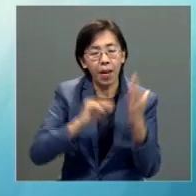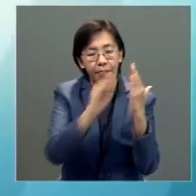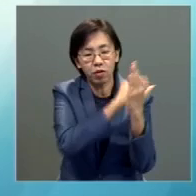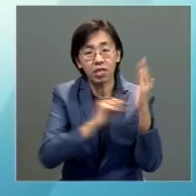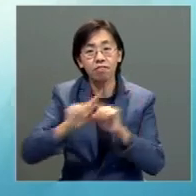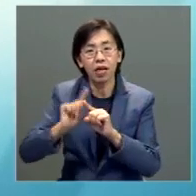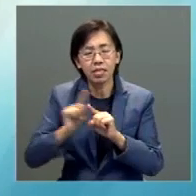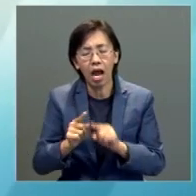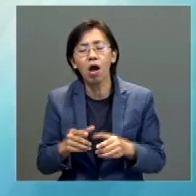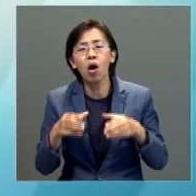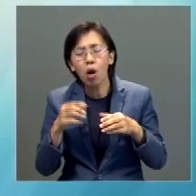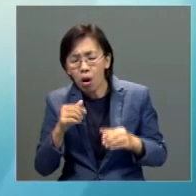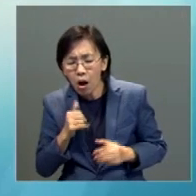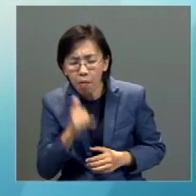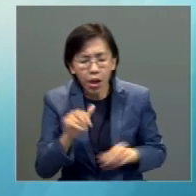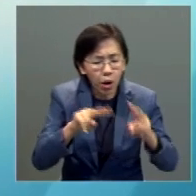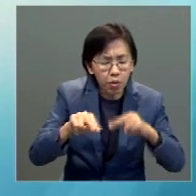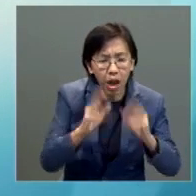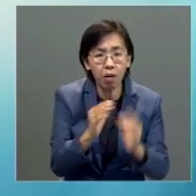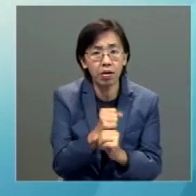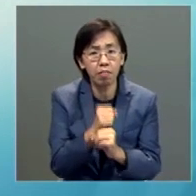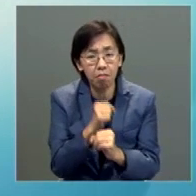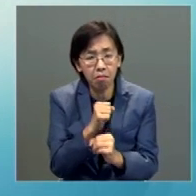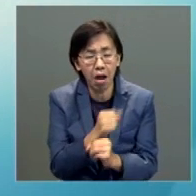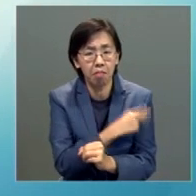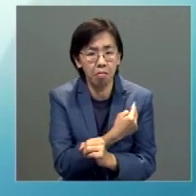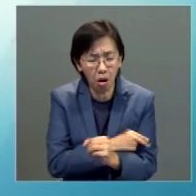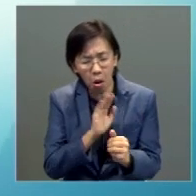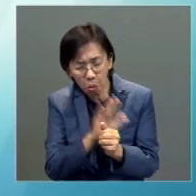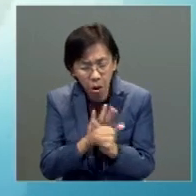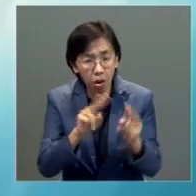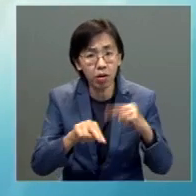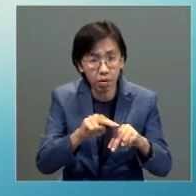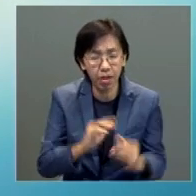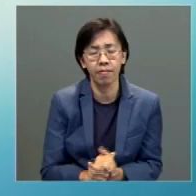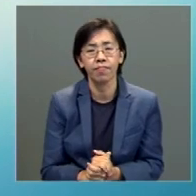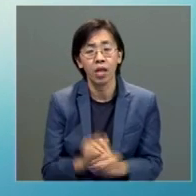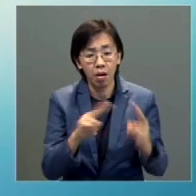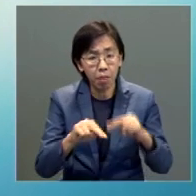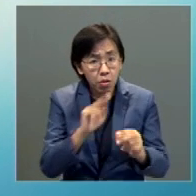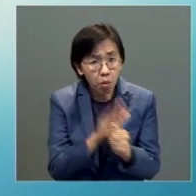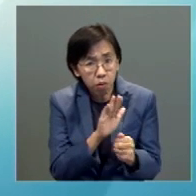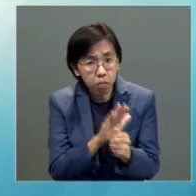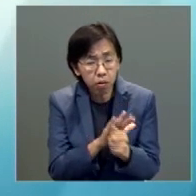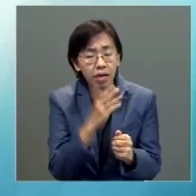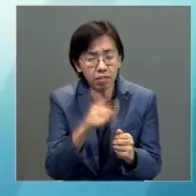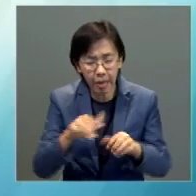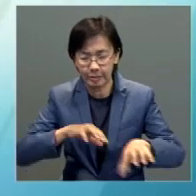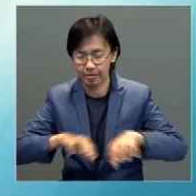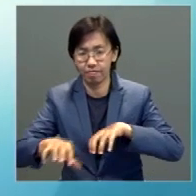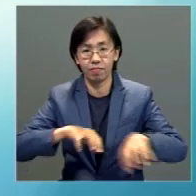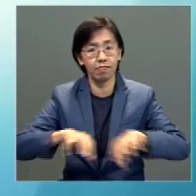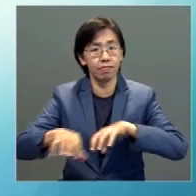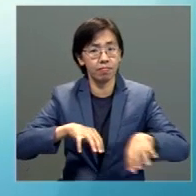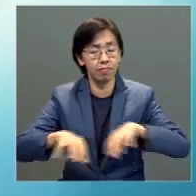ไปดูพี่น้องบุคลากรของเรานะครับแล้วก็ต้องเชื่อมโยงกับเรื่องของการที่จะต้องเข้าไปจัดการ